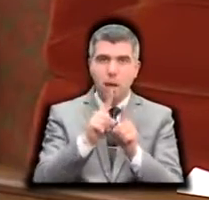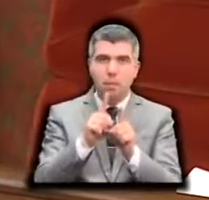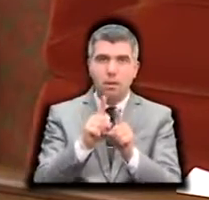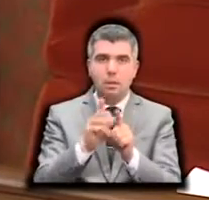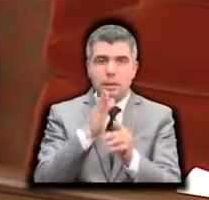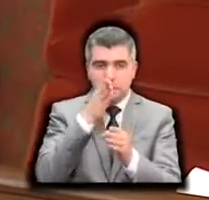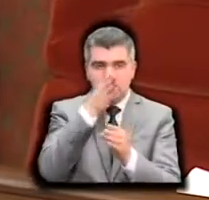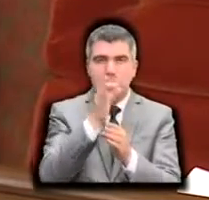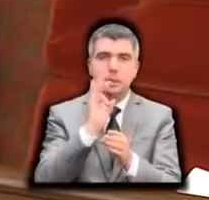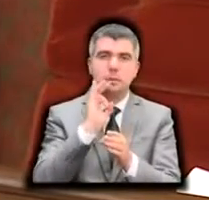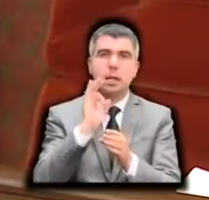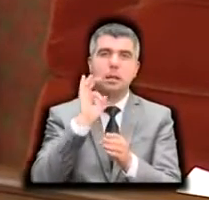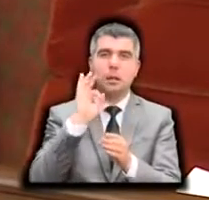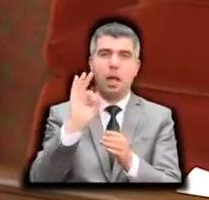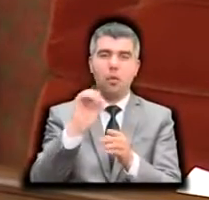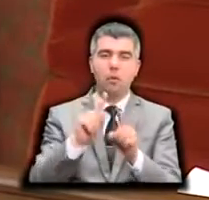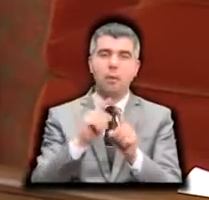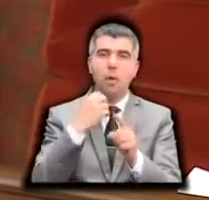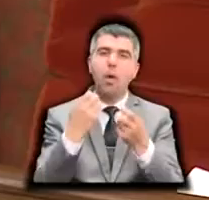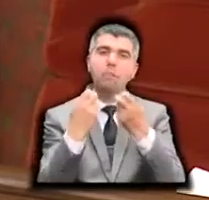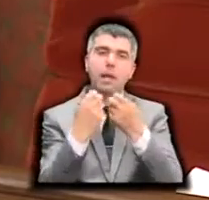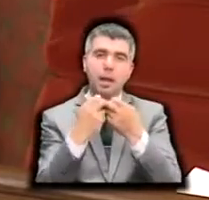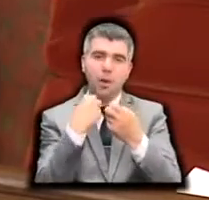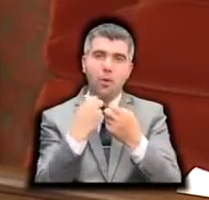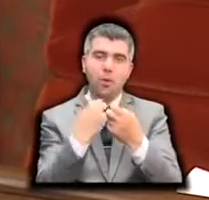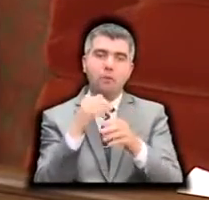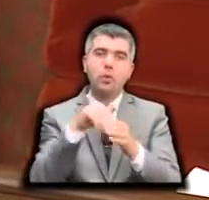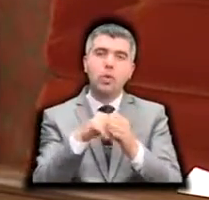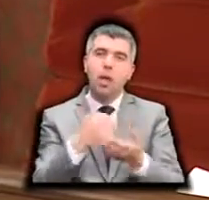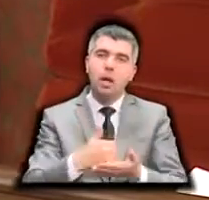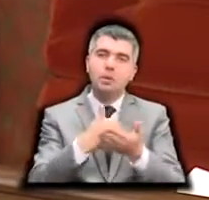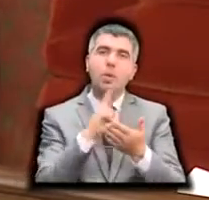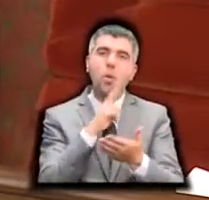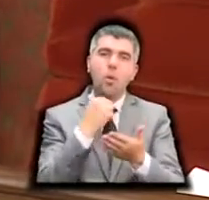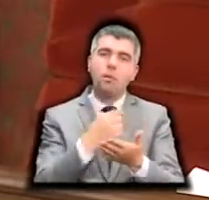تمشي للفقراء، هادشي ديال صندوق المقاصة ما نمشيو إن شاء الله من هاد الحكومة حتى نقادو هادشي.